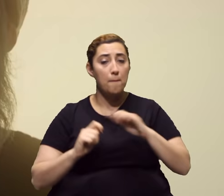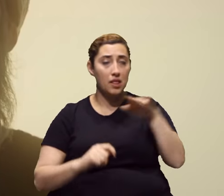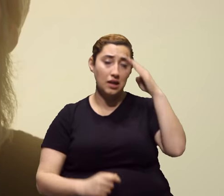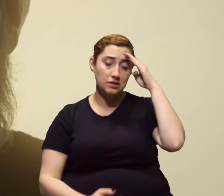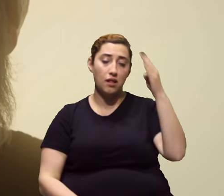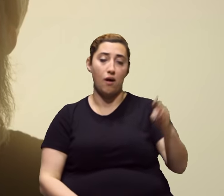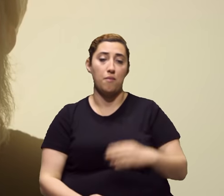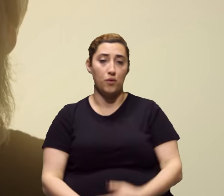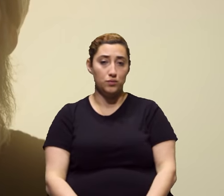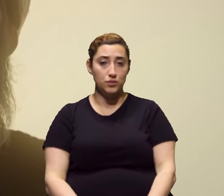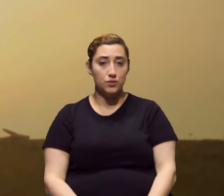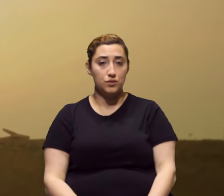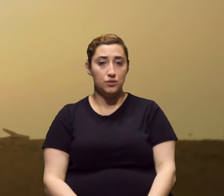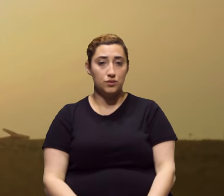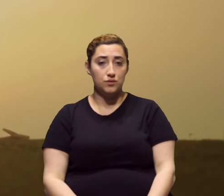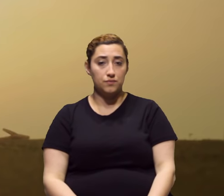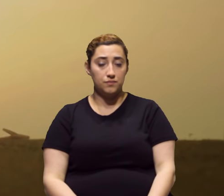kılanlara selam olsun.